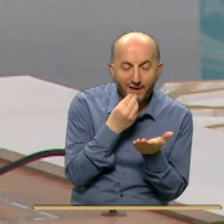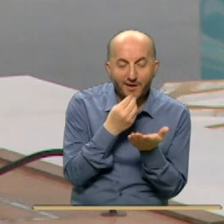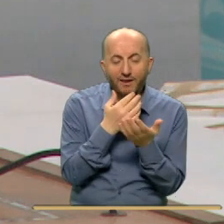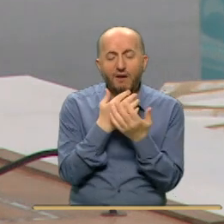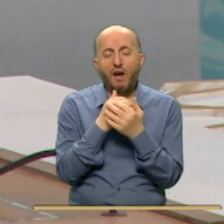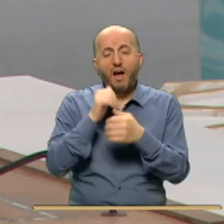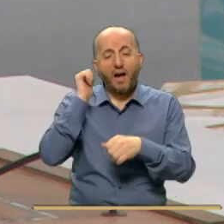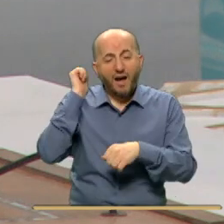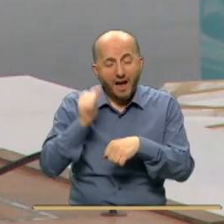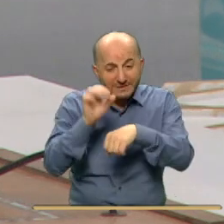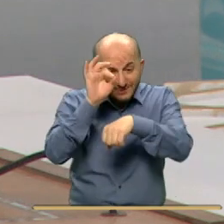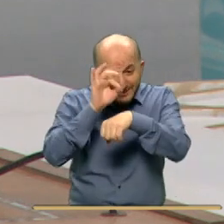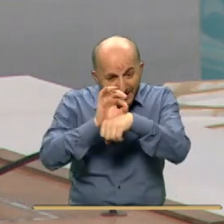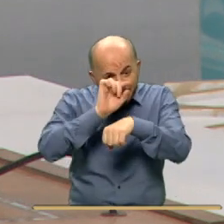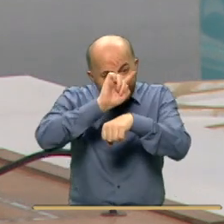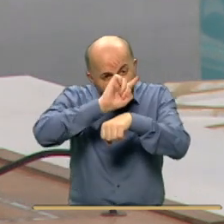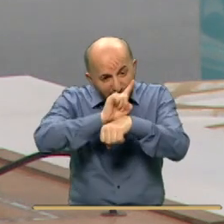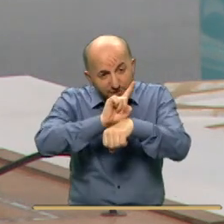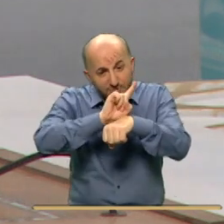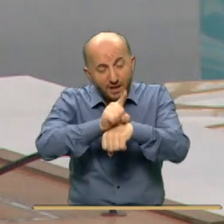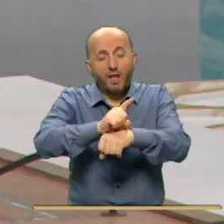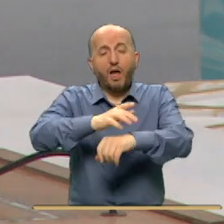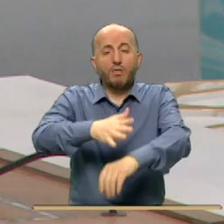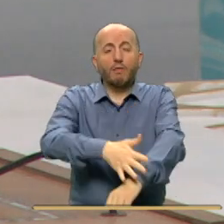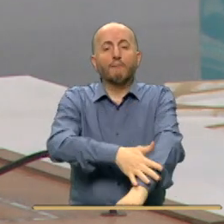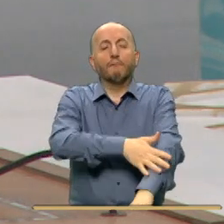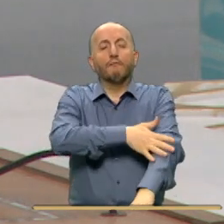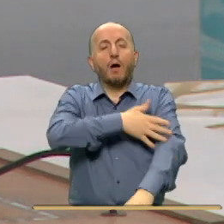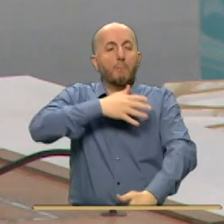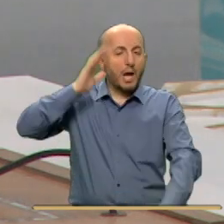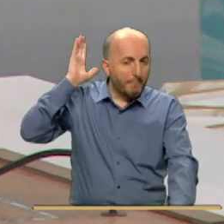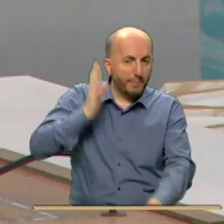Her saniyemiz, her salisemiz kesintisiz bir ibadet.